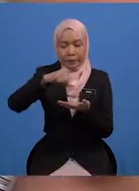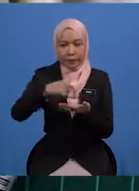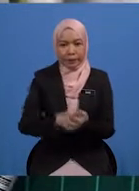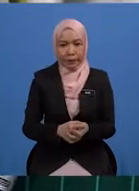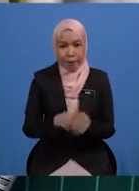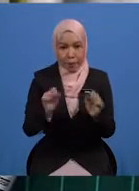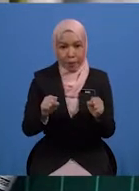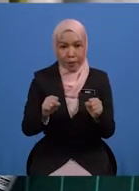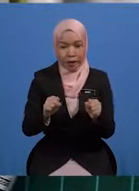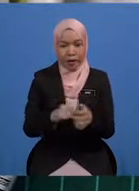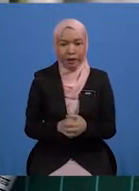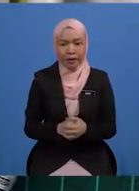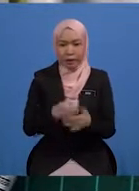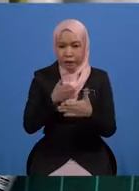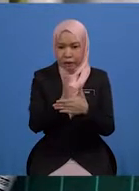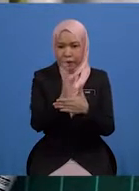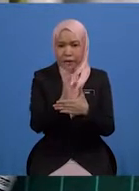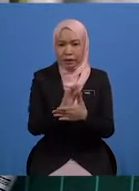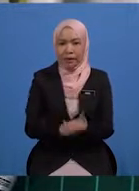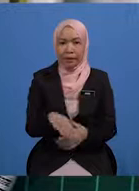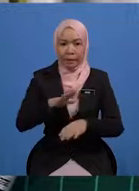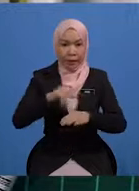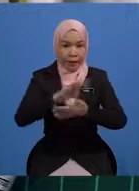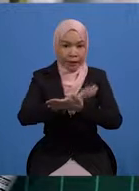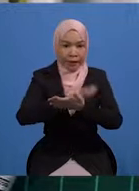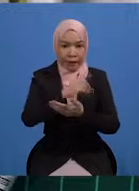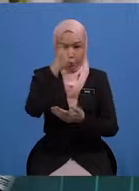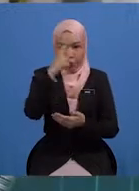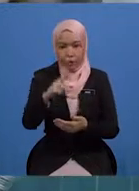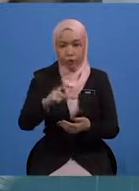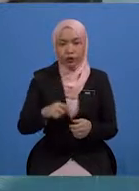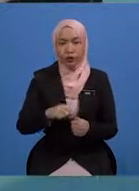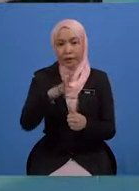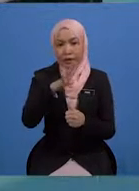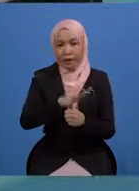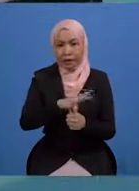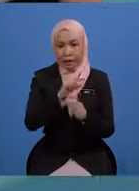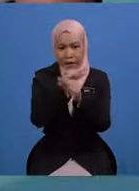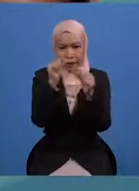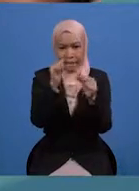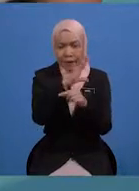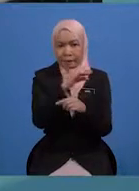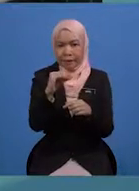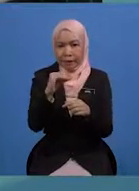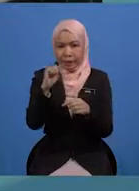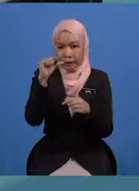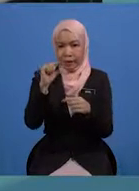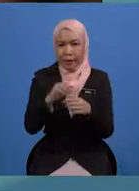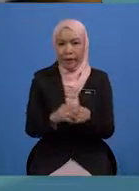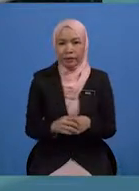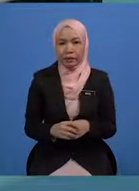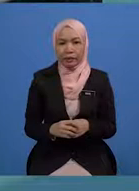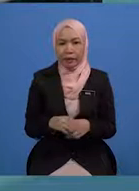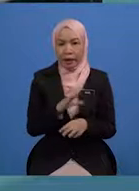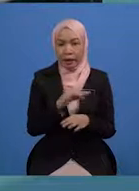dalam teknik ini. Ia memberi kesan legap, tebal dan menampakkan